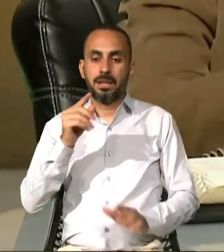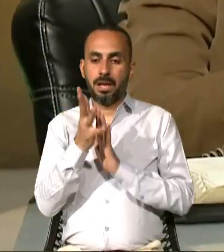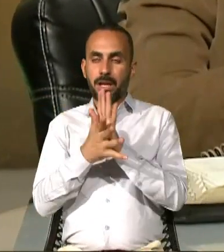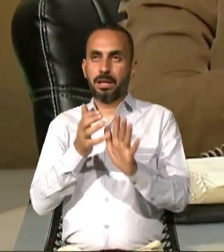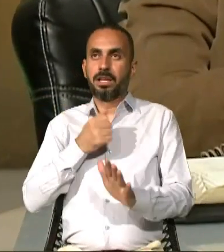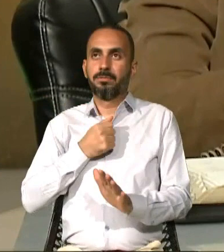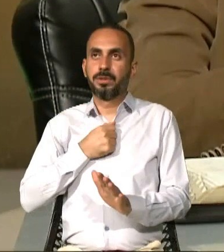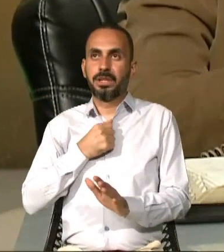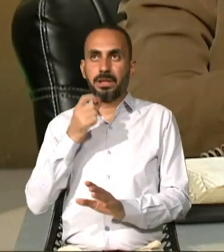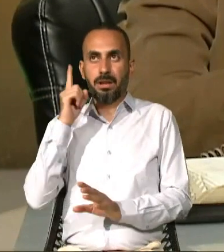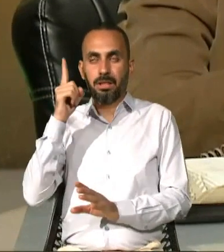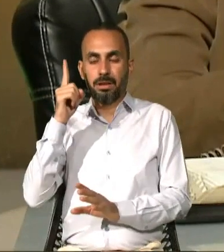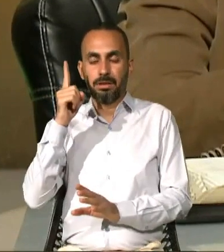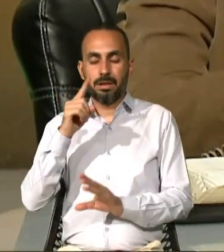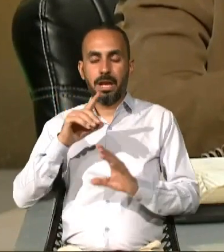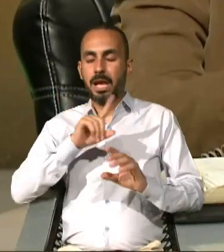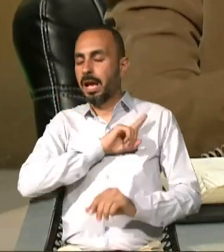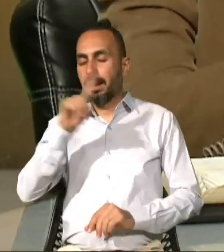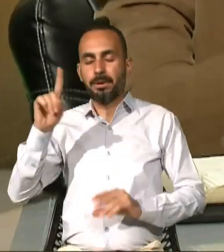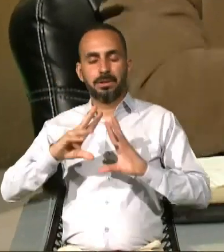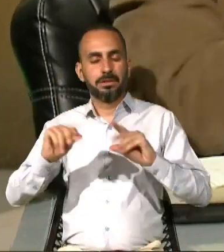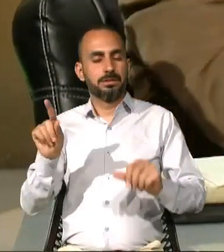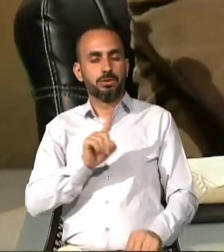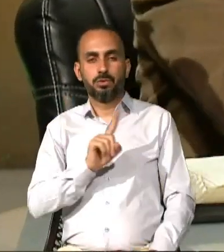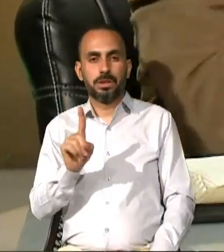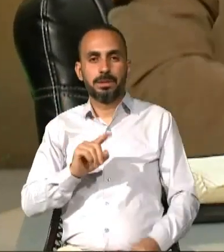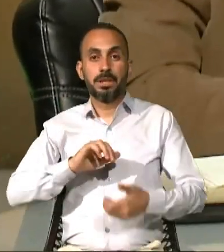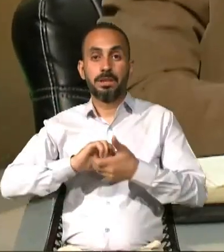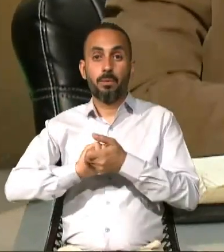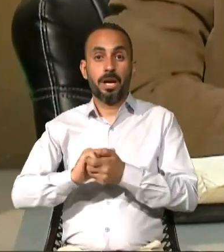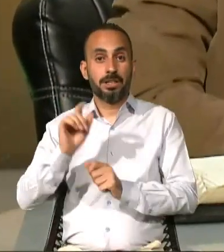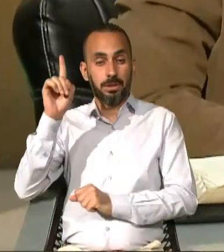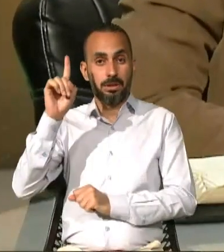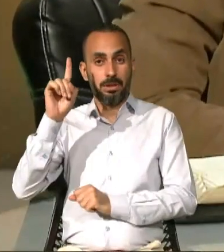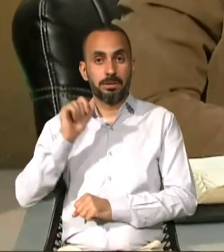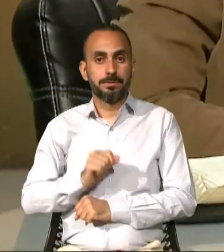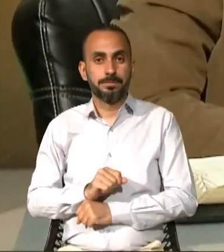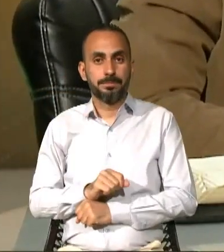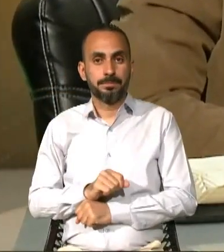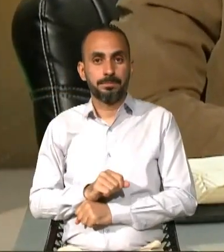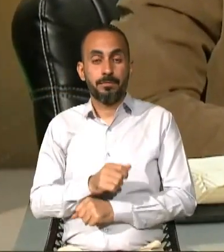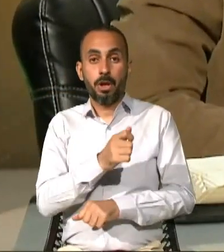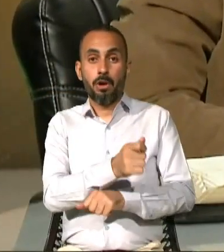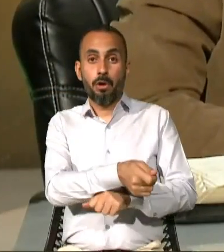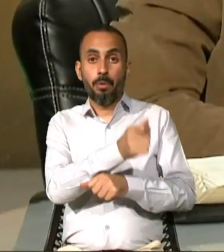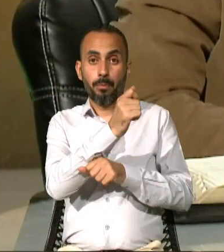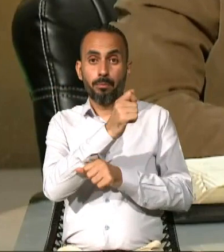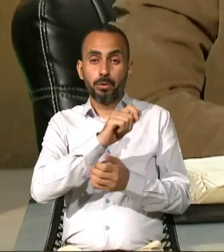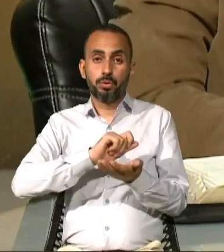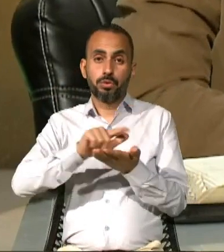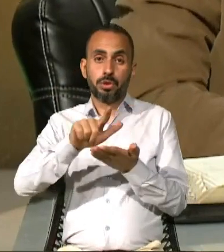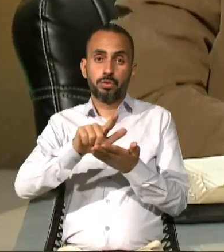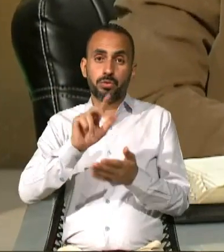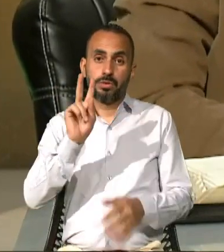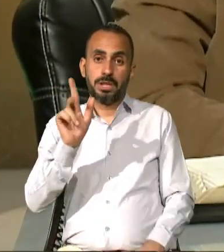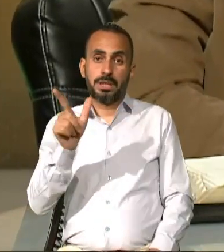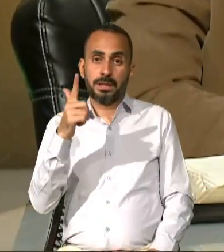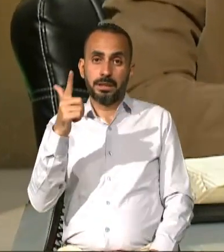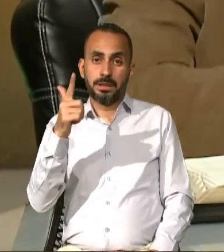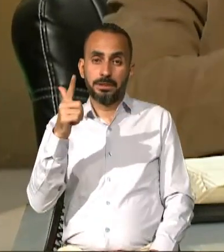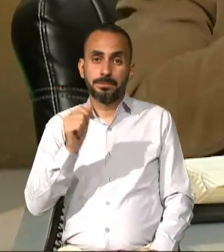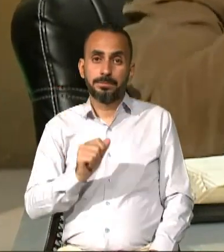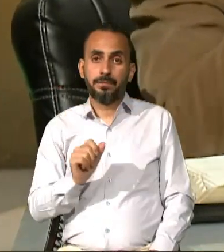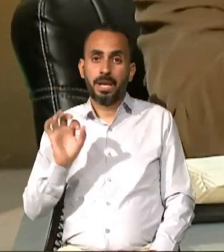ده كوعد من الرب لا يزول. ويجي الرسول بطرس الرسول الثانيه 3:9 ويقول لنا الكلام الجميل